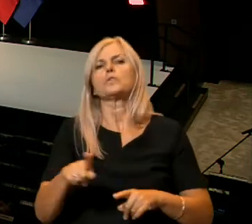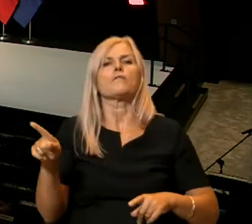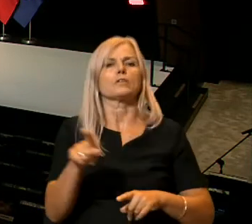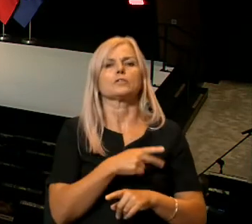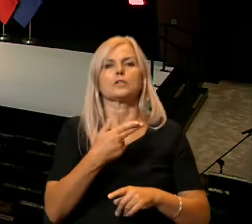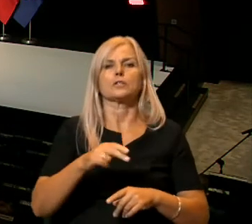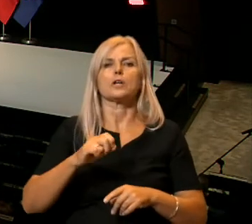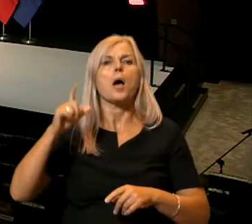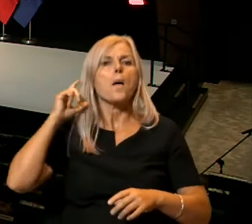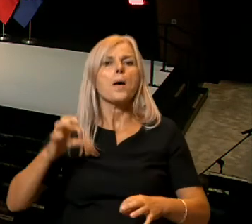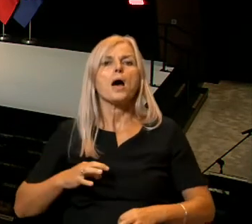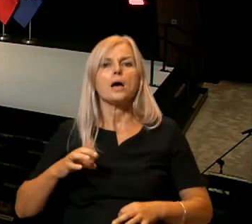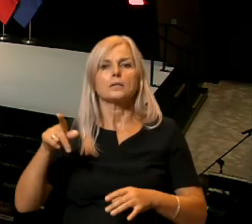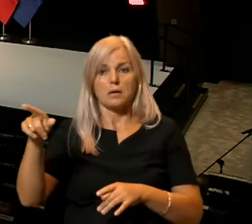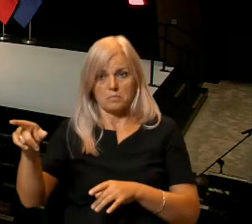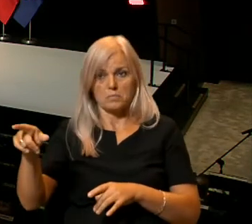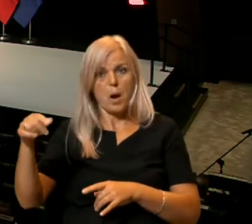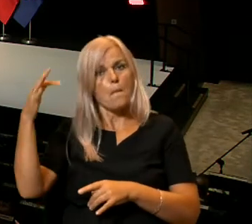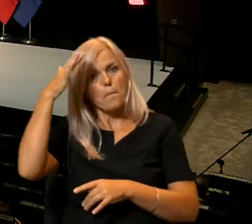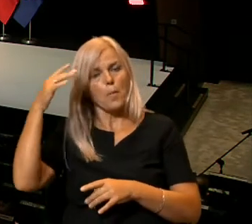pana koncepcję. Dziękuję.